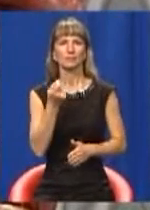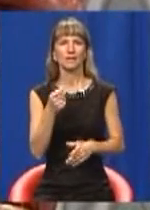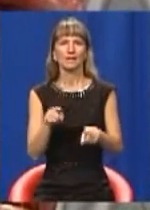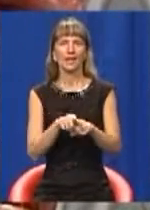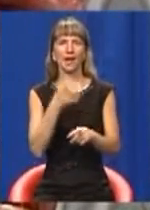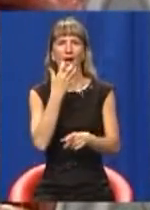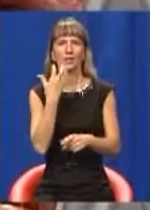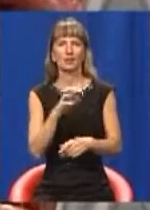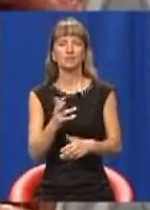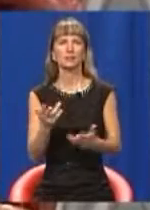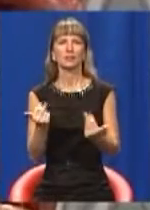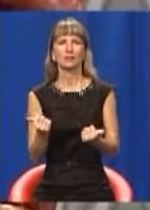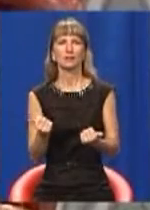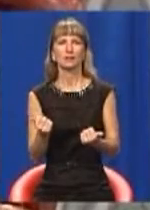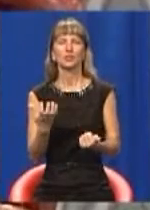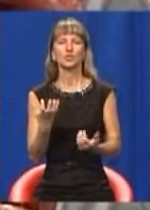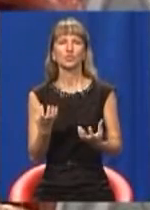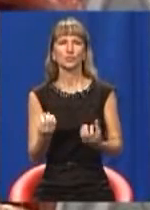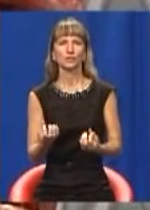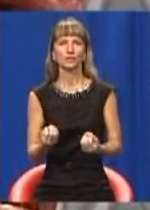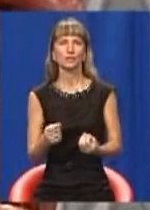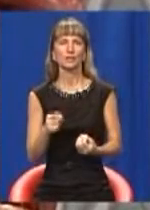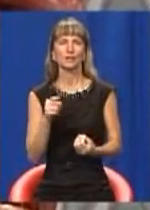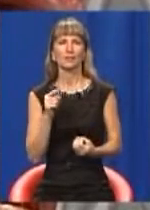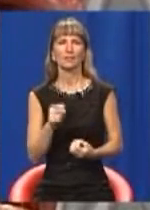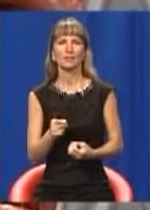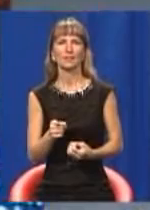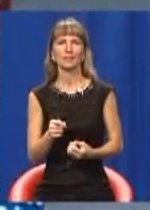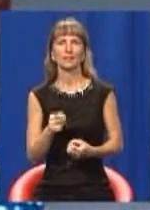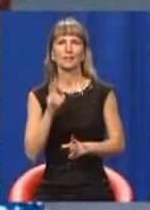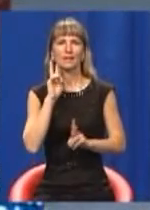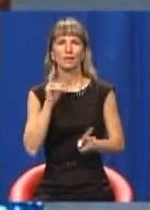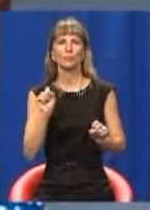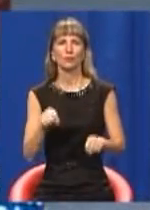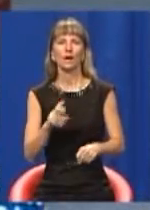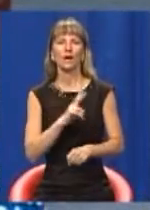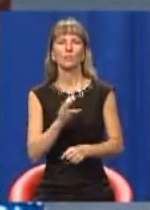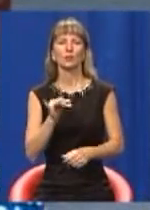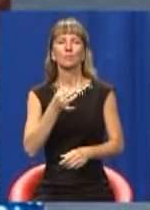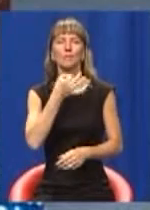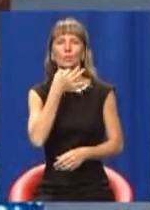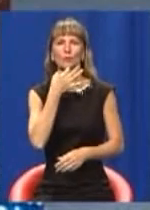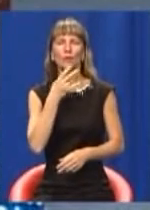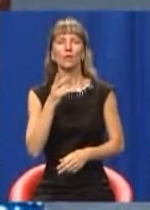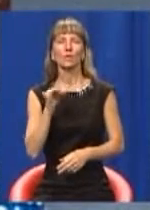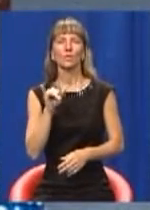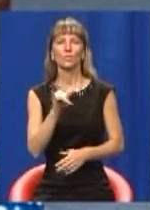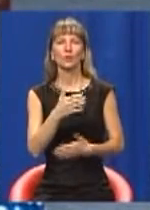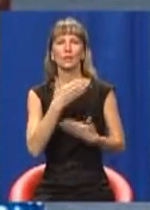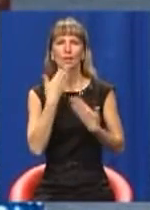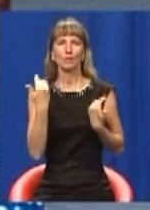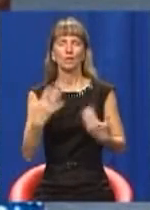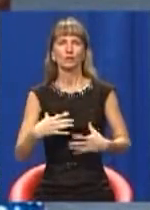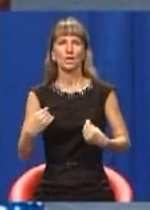таким гарячим. Так, і ще він, не знаю, може комусь і подобається, але у нього немає шерсті,